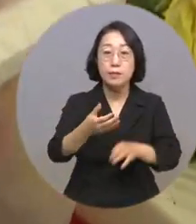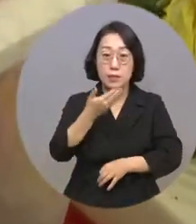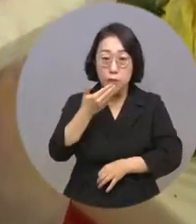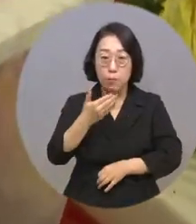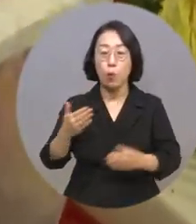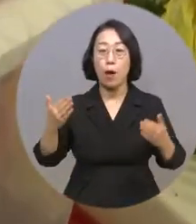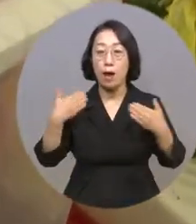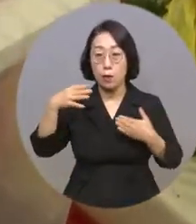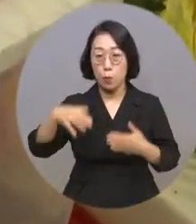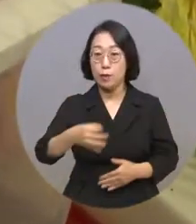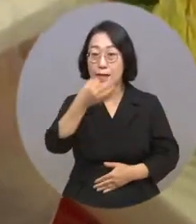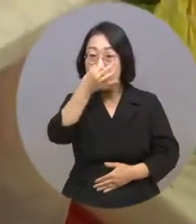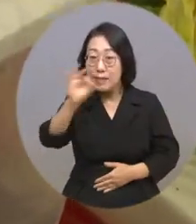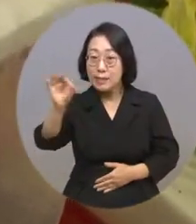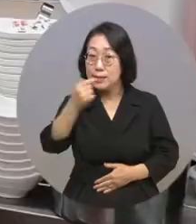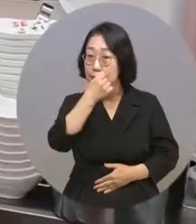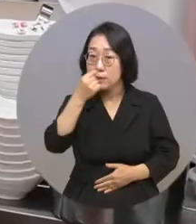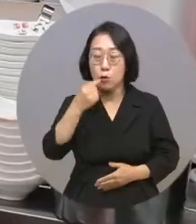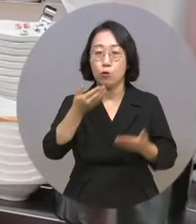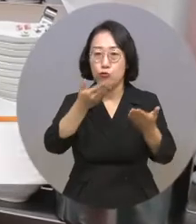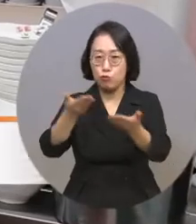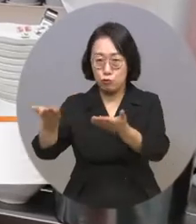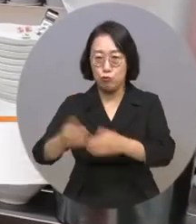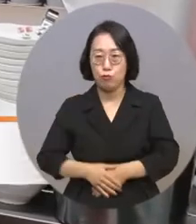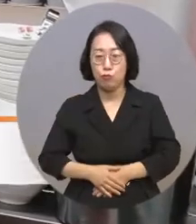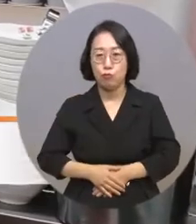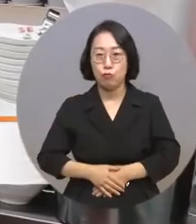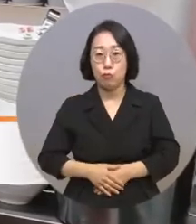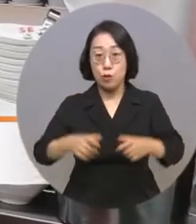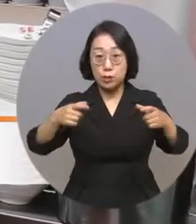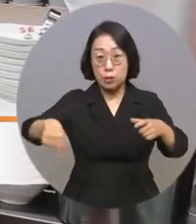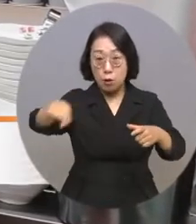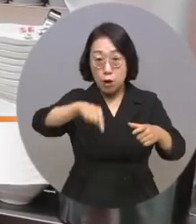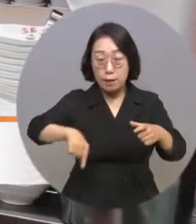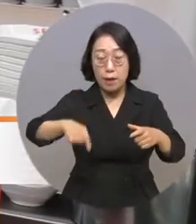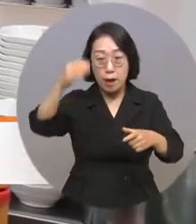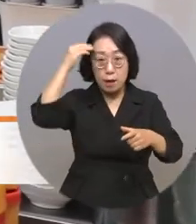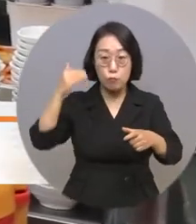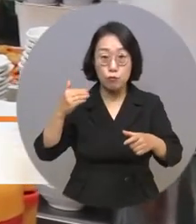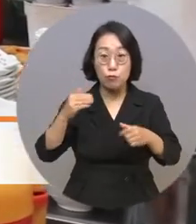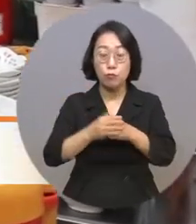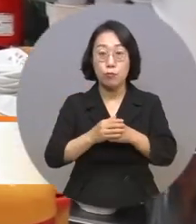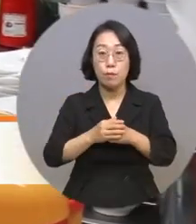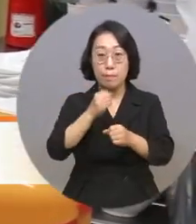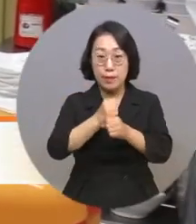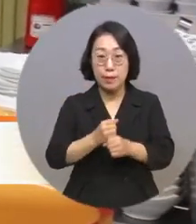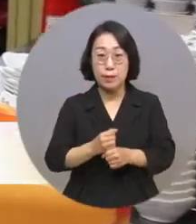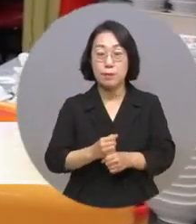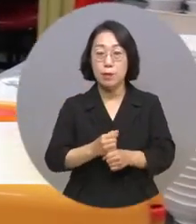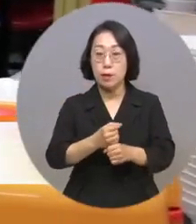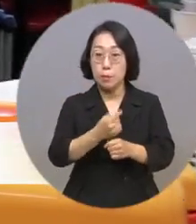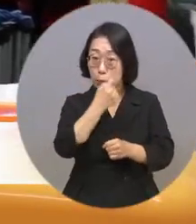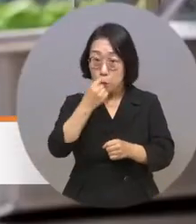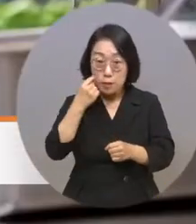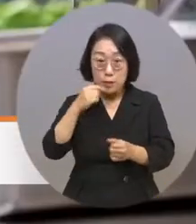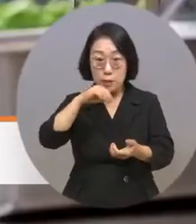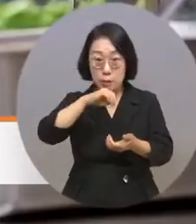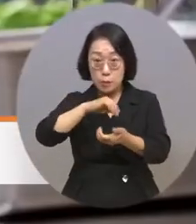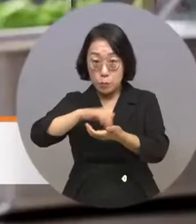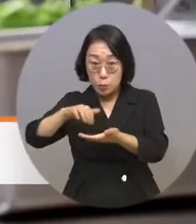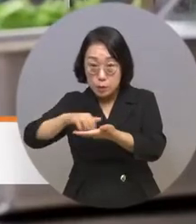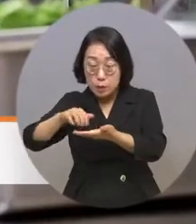등을 인증하는 제도입니다. 현재 전남 지역 국산 김치 인증업체 사용 표시제 지정